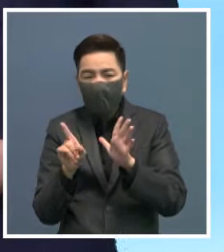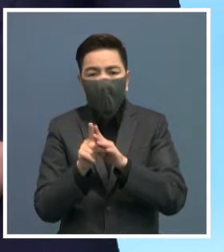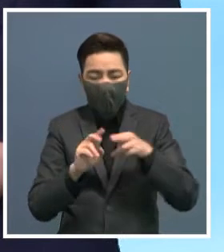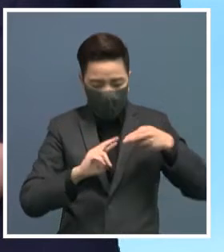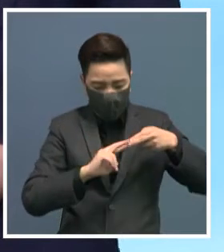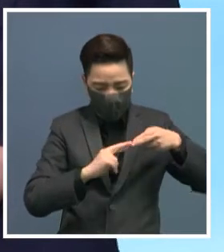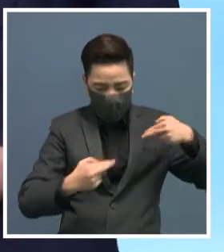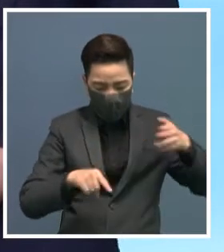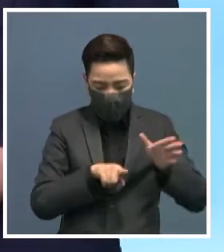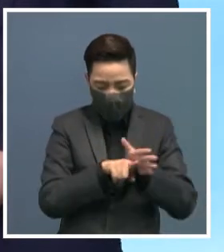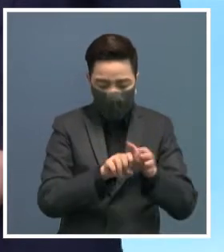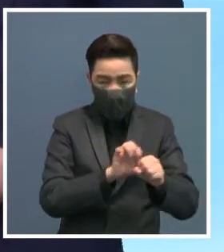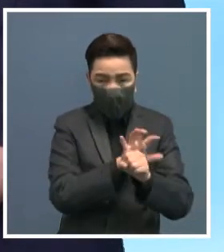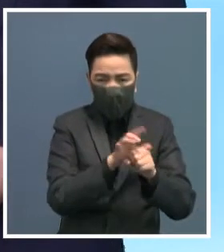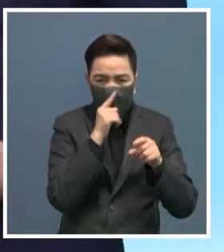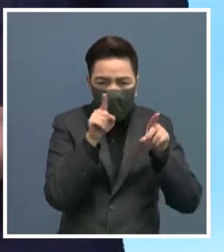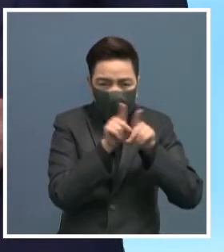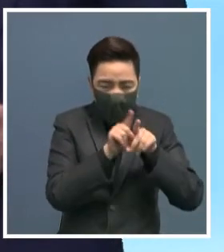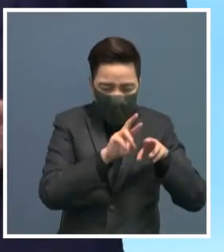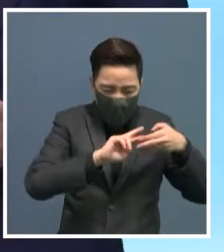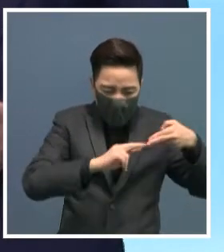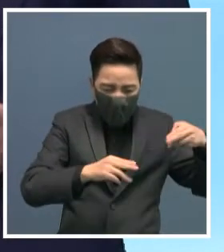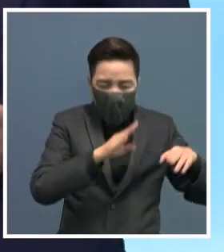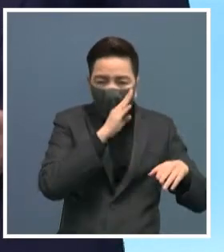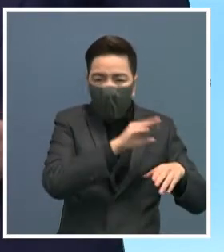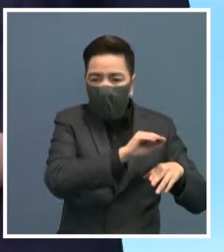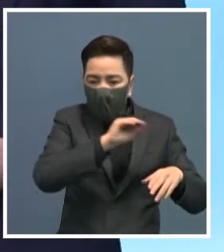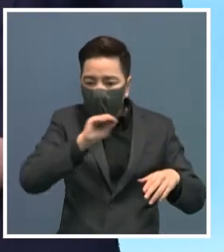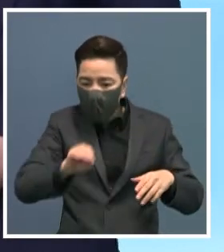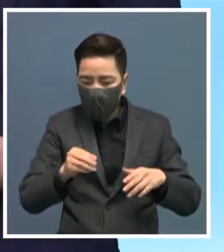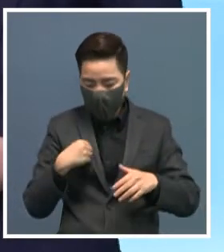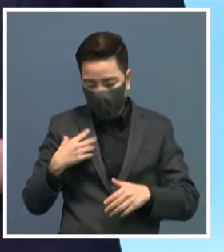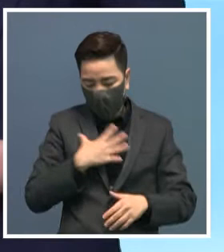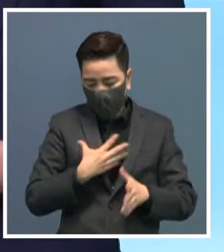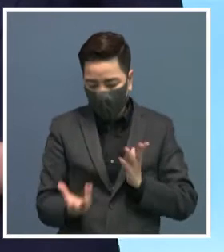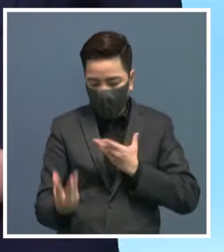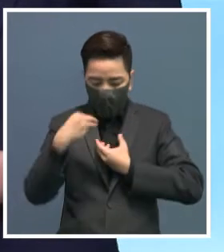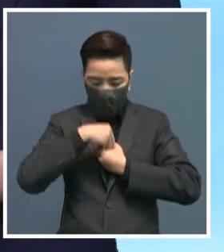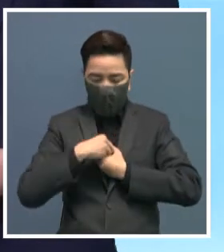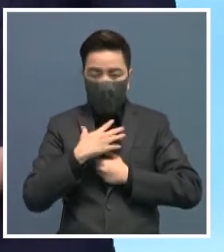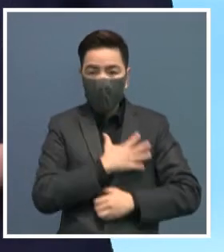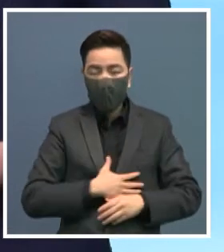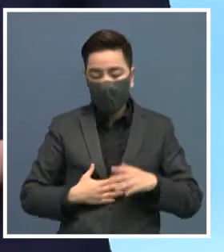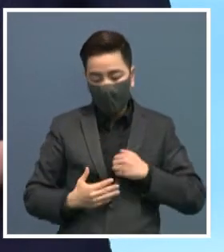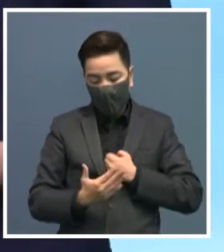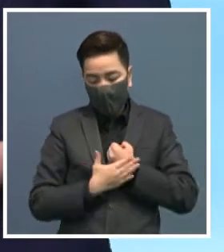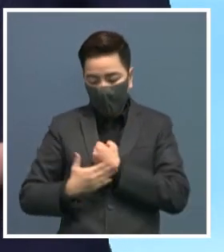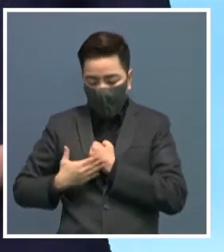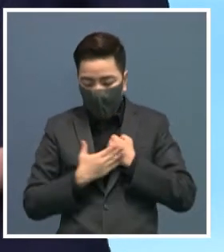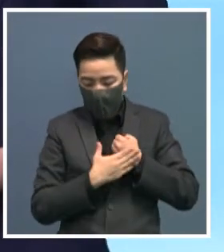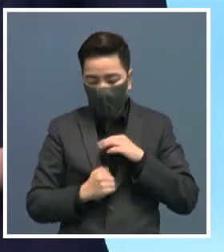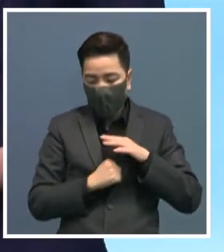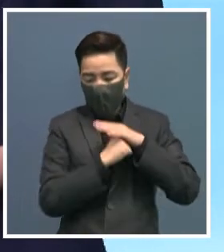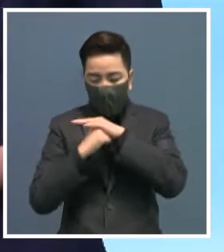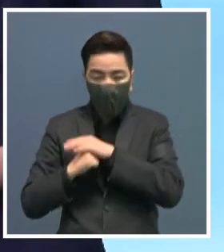พันธุกรรมที่ใกล้เคียงกับไวรัสโคโรนานำเข้าสู่ร่างกายเพื่อให้ร่างกายรู้จักแล้วก็กระตุ้นภูมิคุ้มกันให้เกิดขึ้น